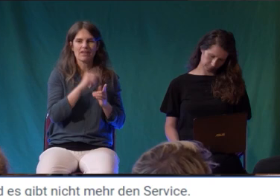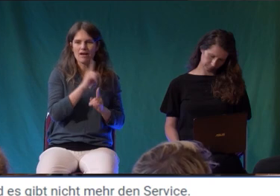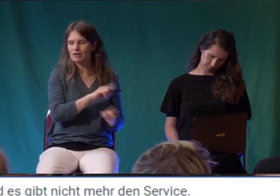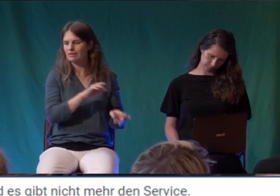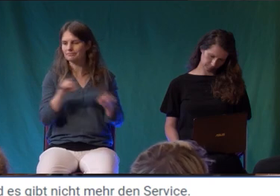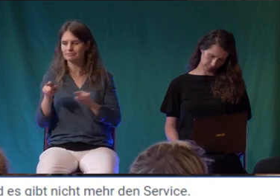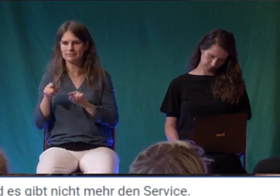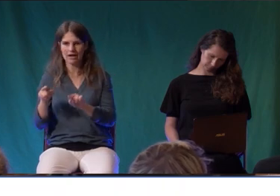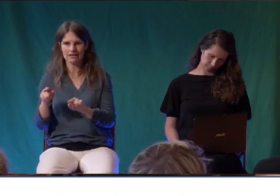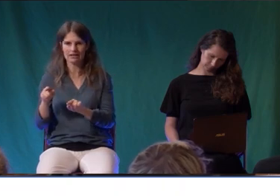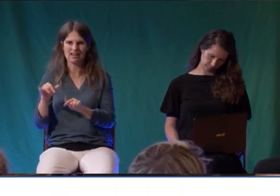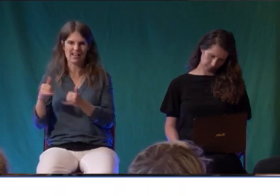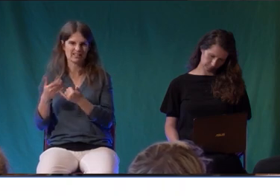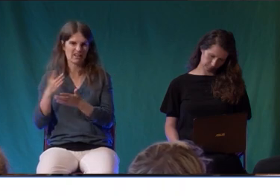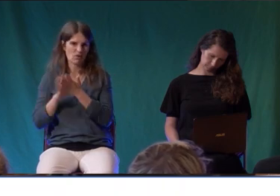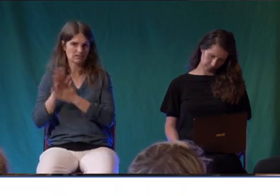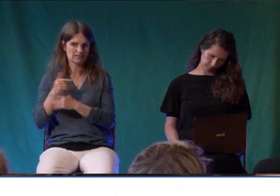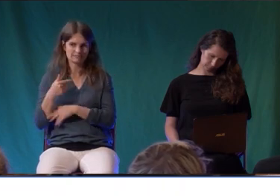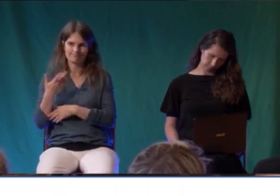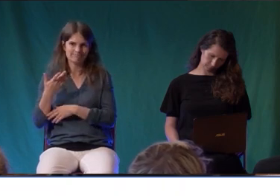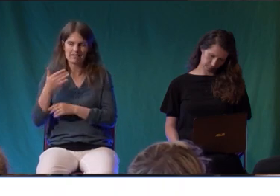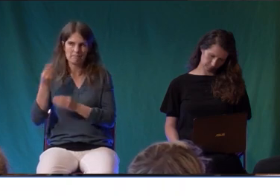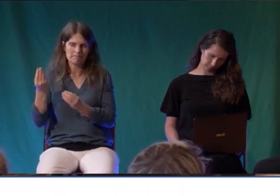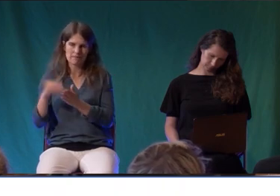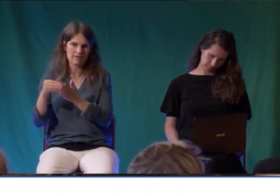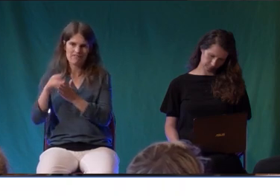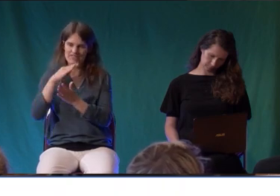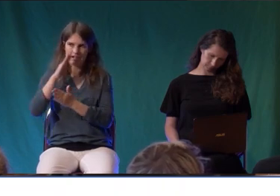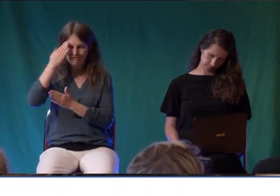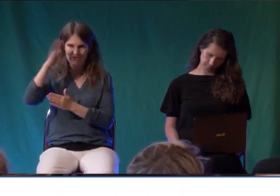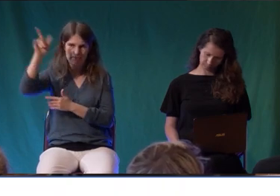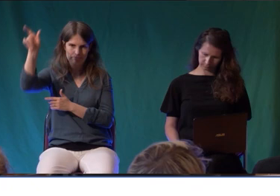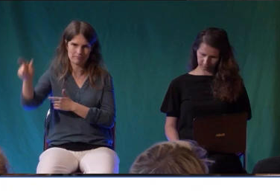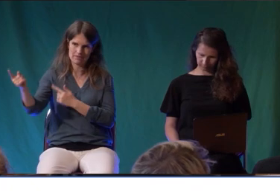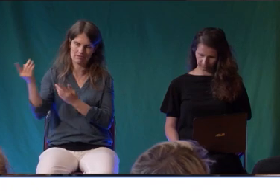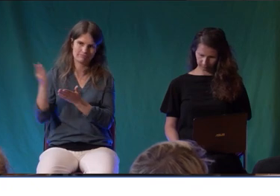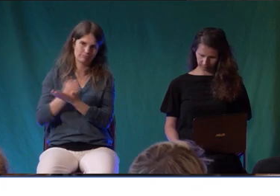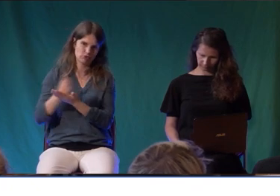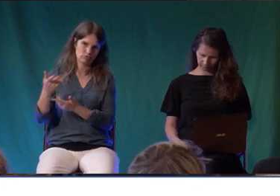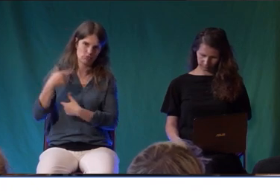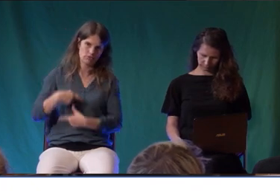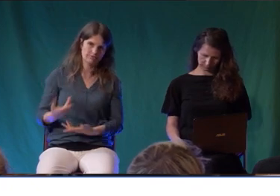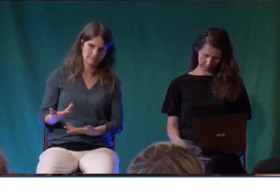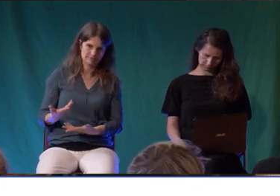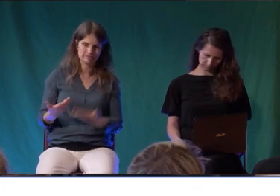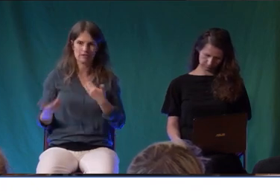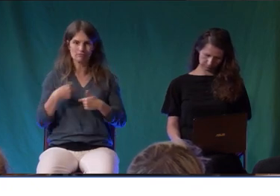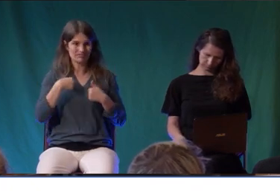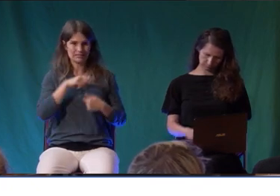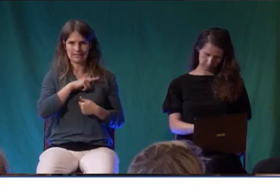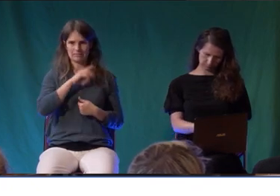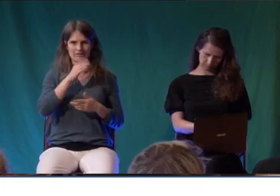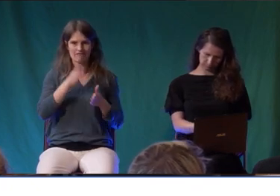gleichzeitig beschreiben Eltern eben auch Fremdbestimmung da müssen wir wieder als Fachkräfte sehr sensibel sein und das letzte